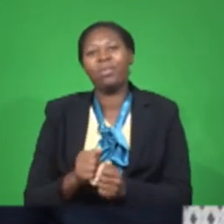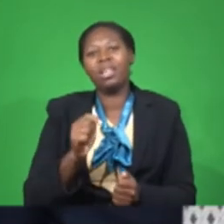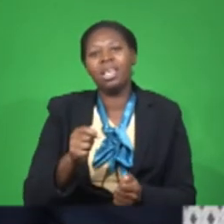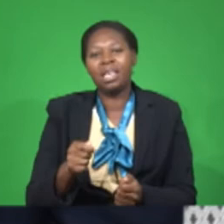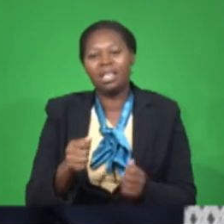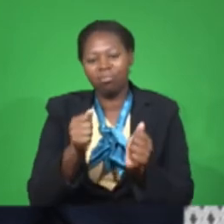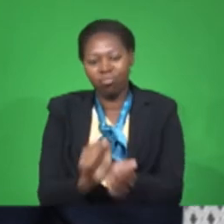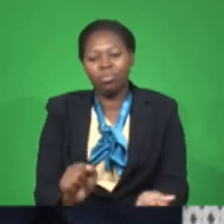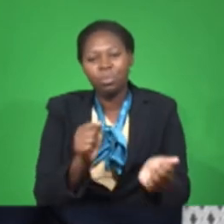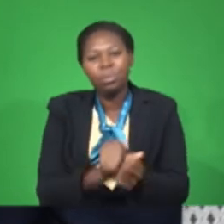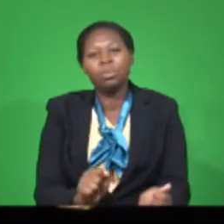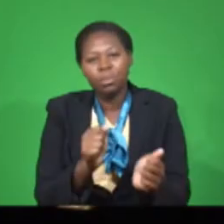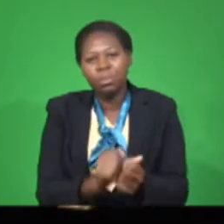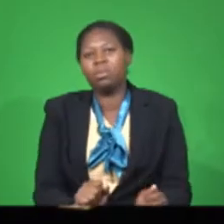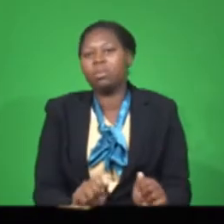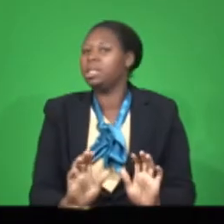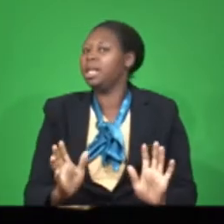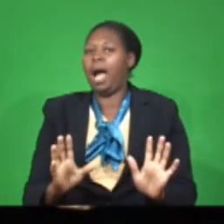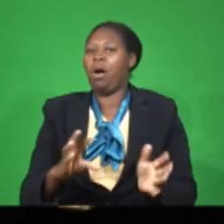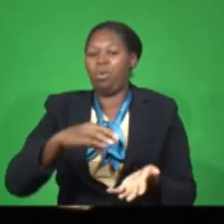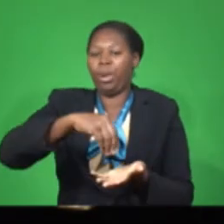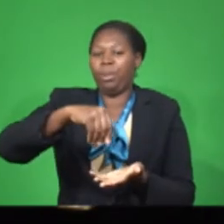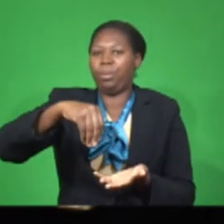Musabvabadaro kani taurai nawo zvakanaka.